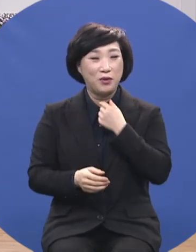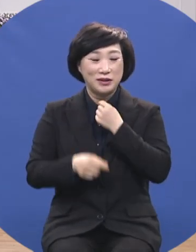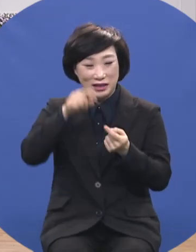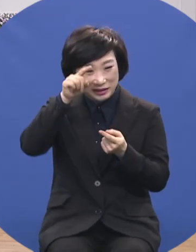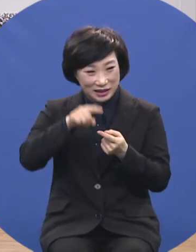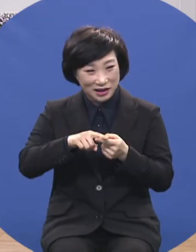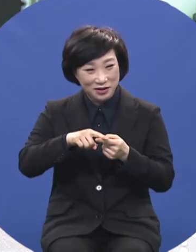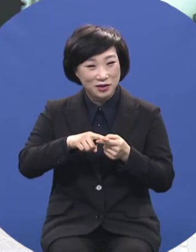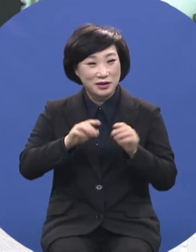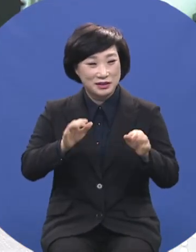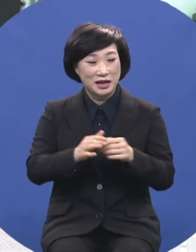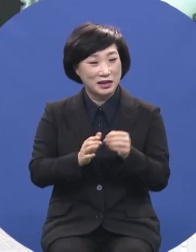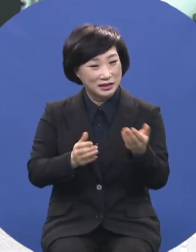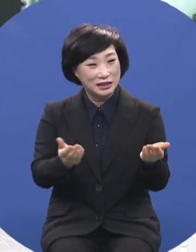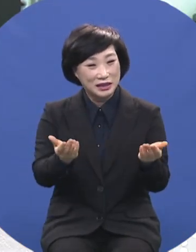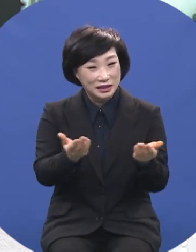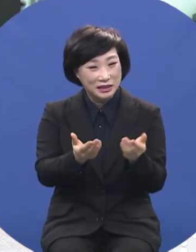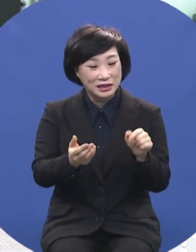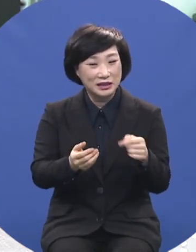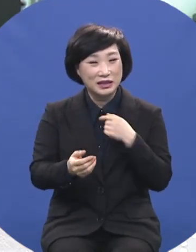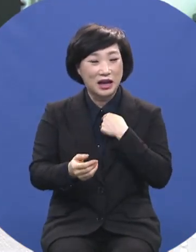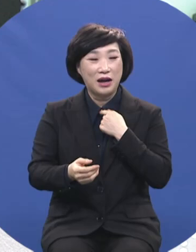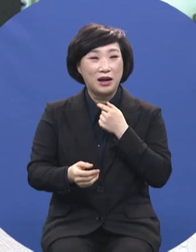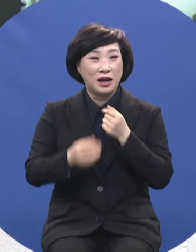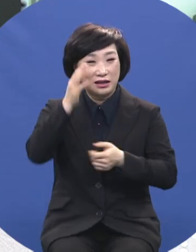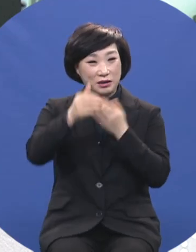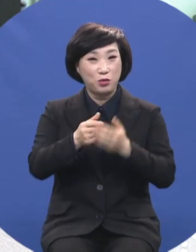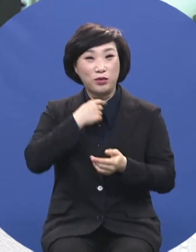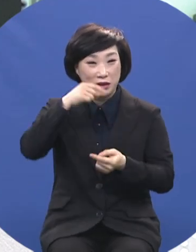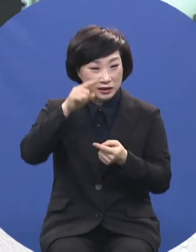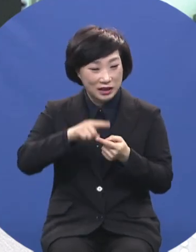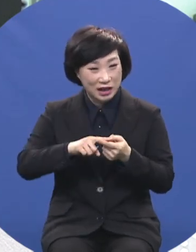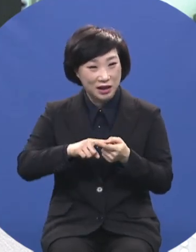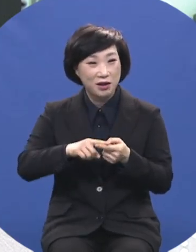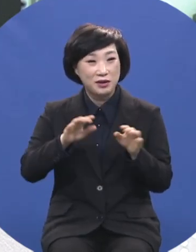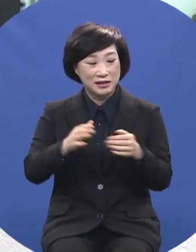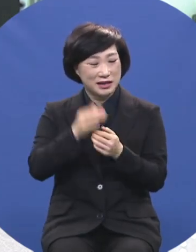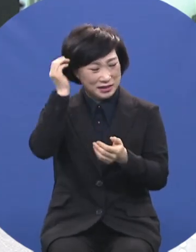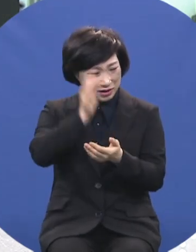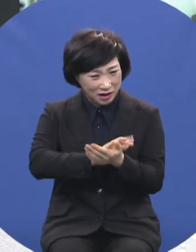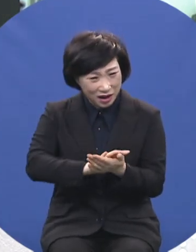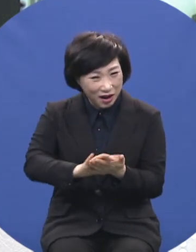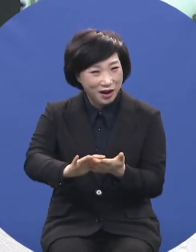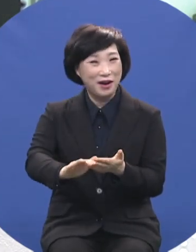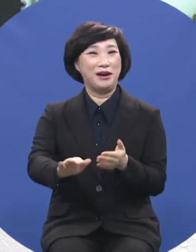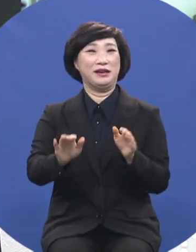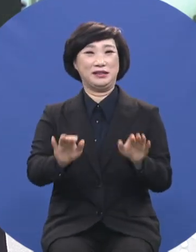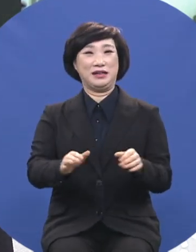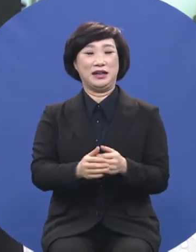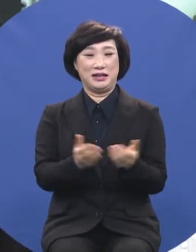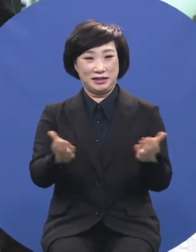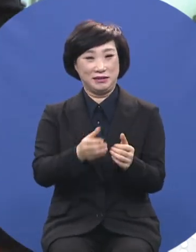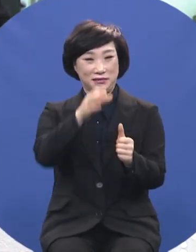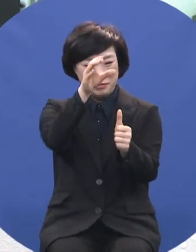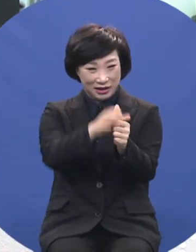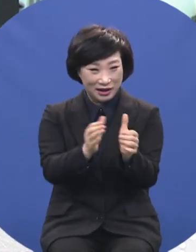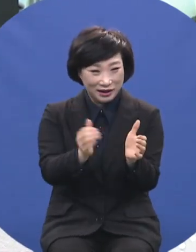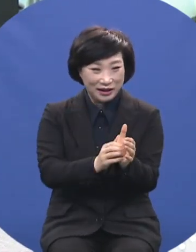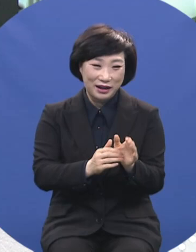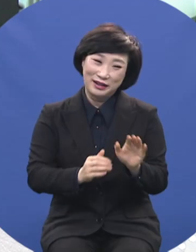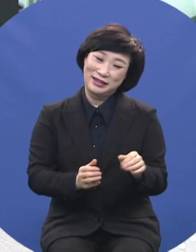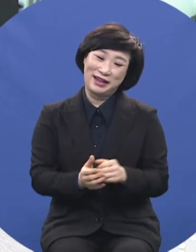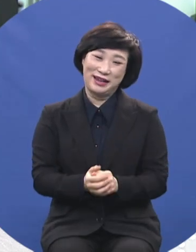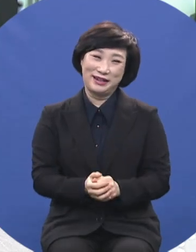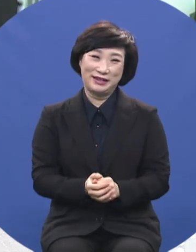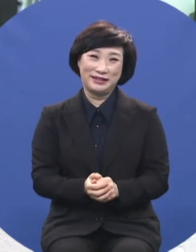속 시원하게 내 원하는 대로 아주 한없이 부려먹었으니 참